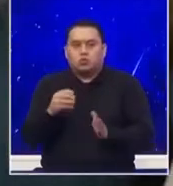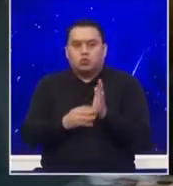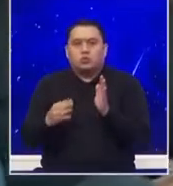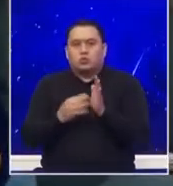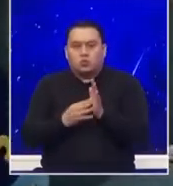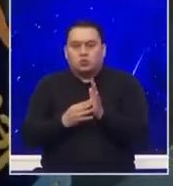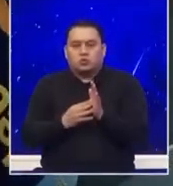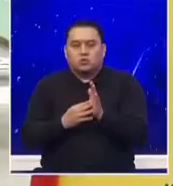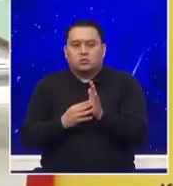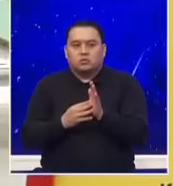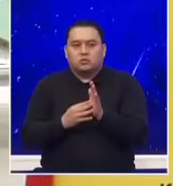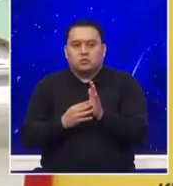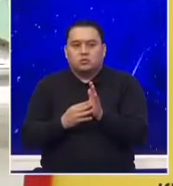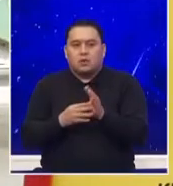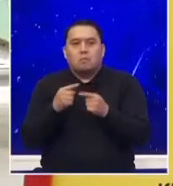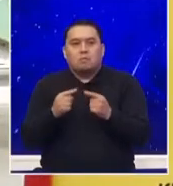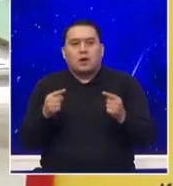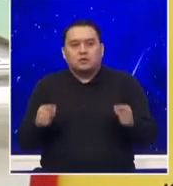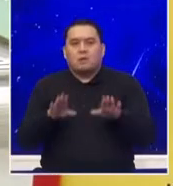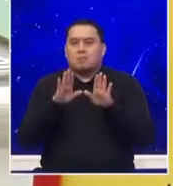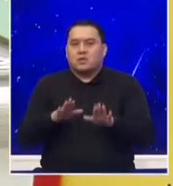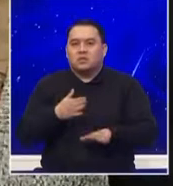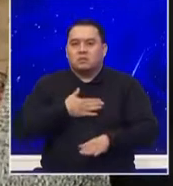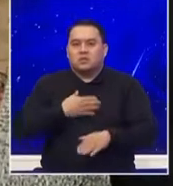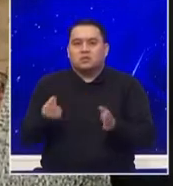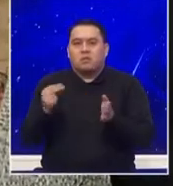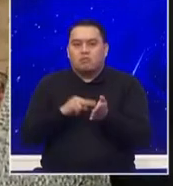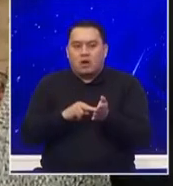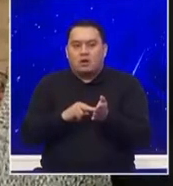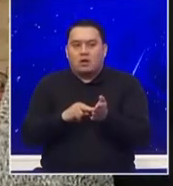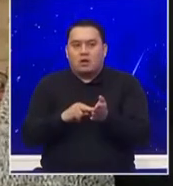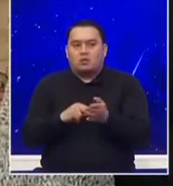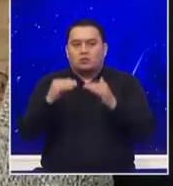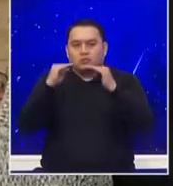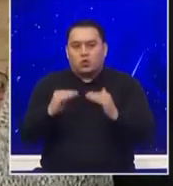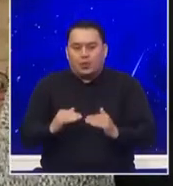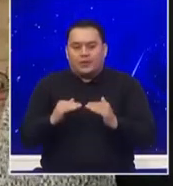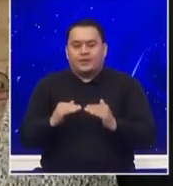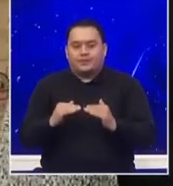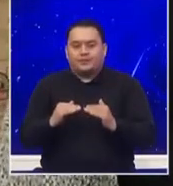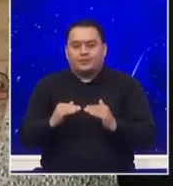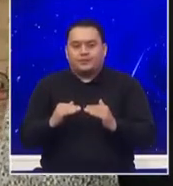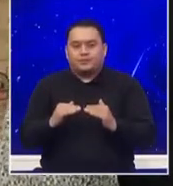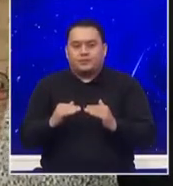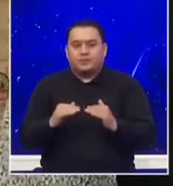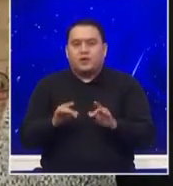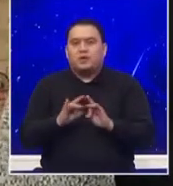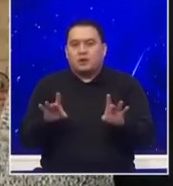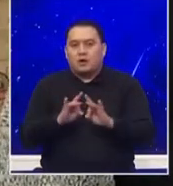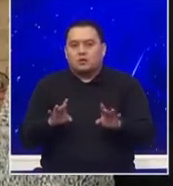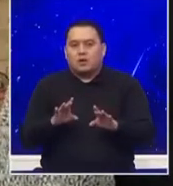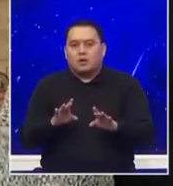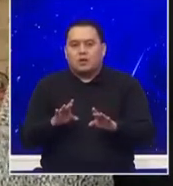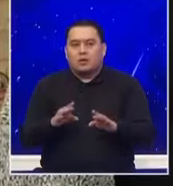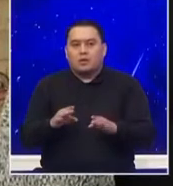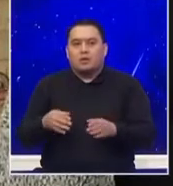тұр. Басқа жерлерге қарағанда бізде бағалары өте төмен. Және де айта кетер болсақ,